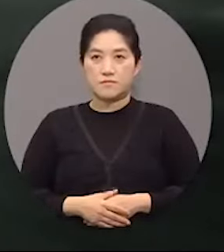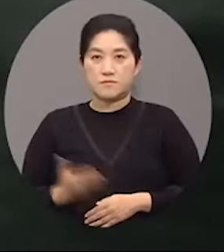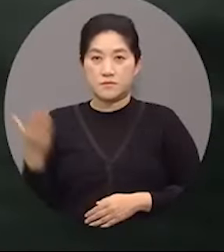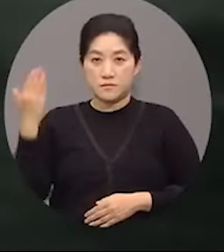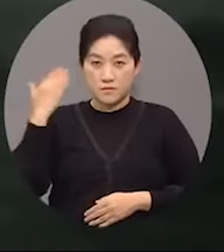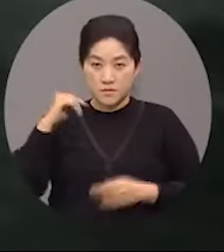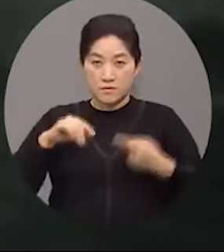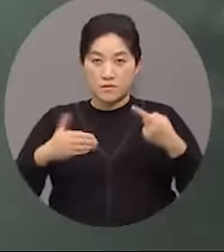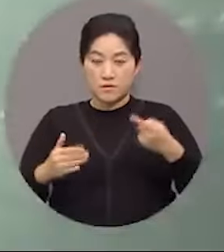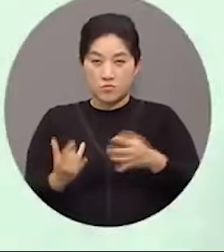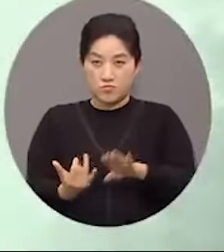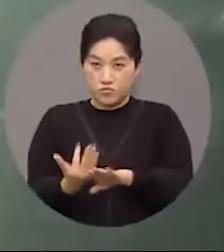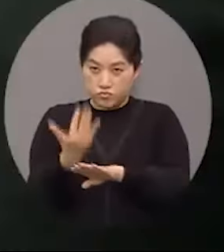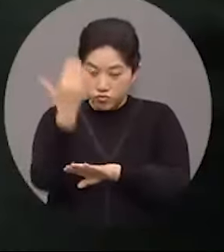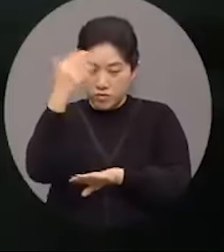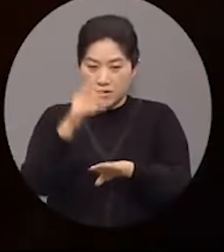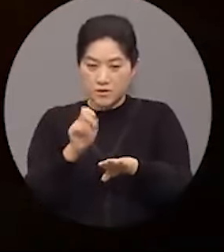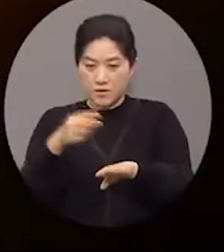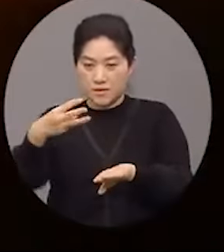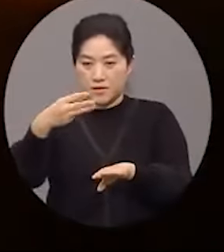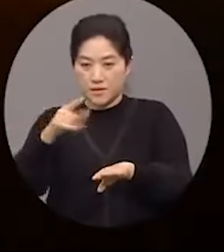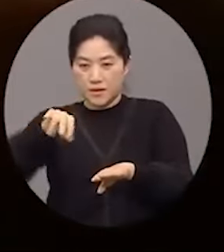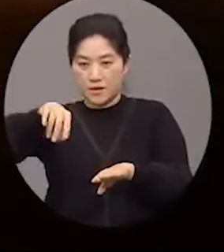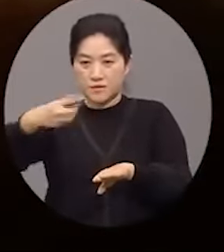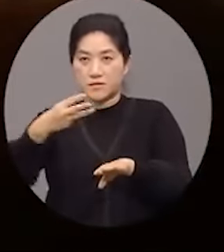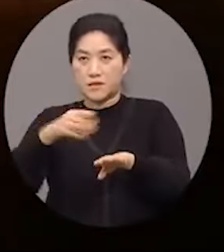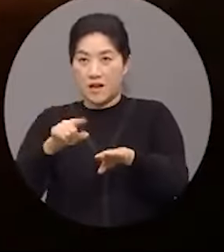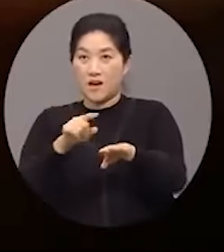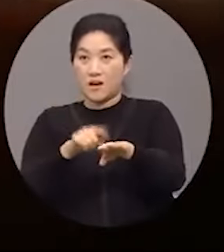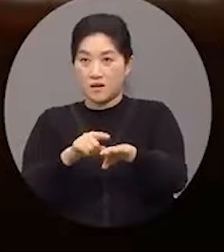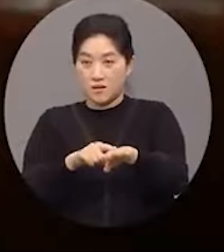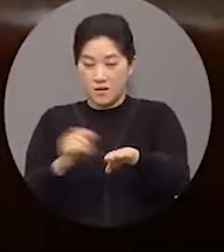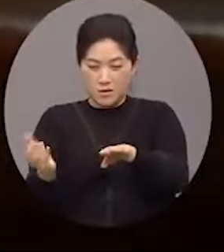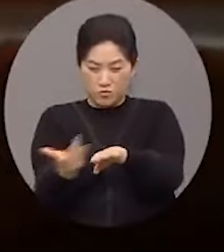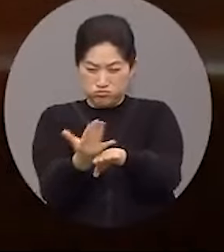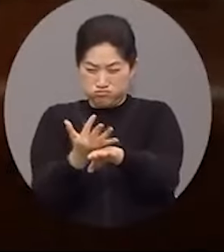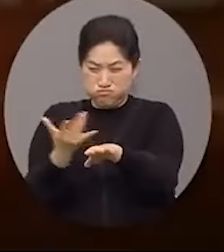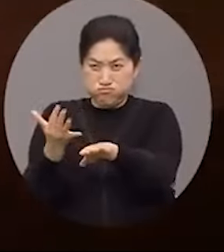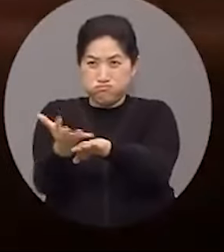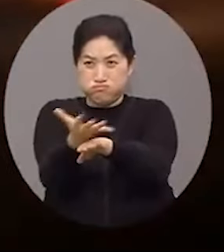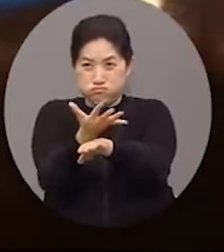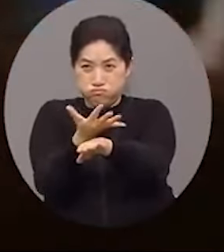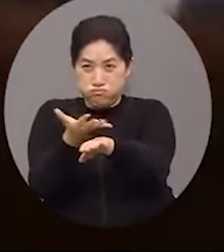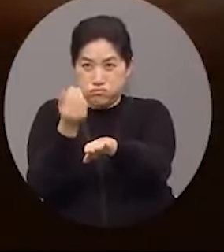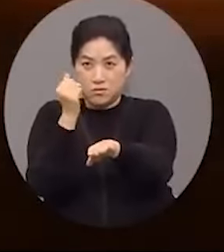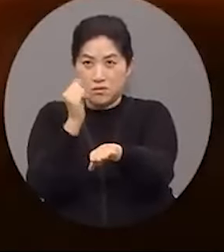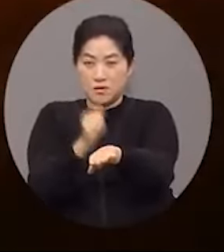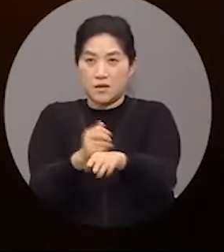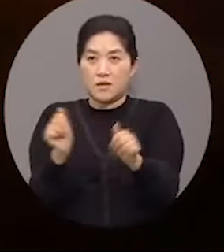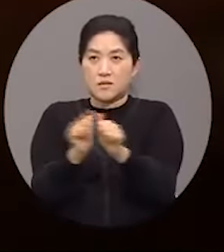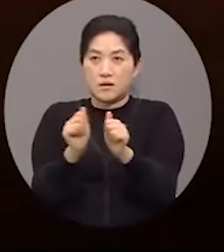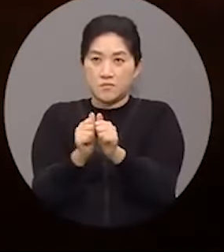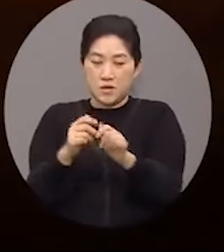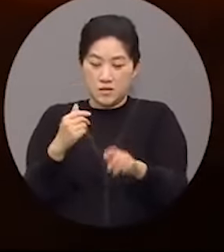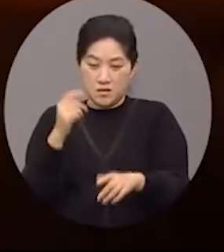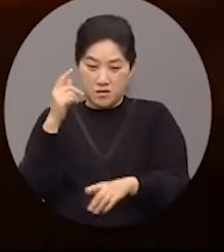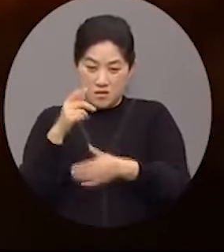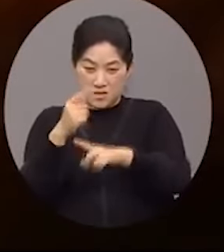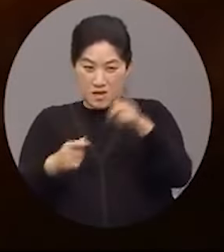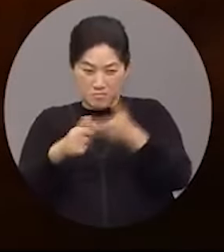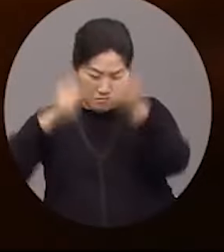지난 9일 불이 난 테슬라 자동차 사고 현장. 불길에 휩싸인 테슬라 차량 주변에 남성들이 몽둥이를